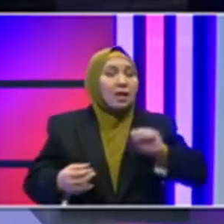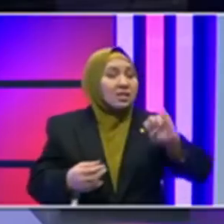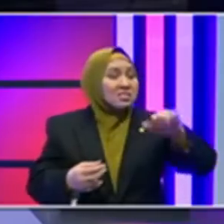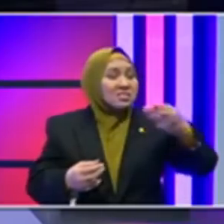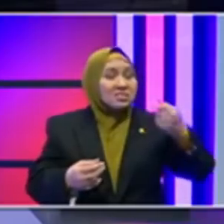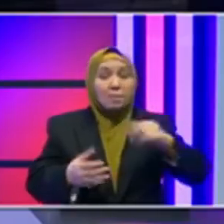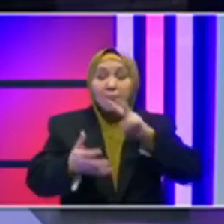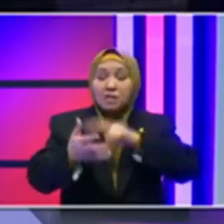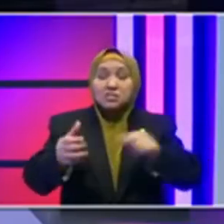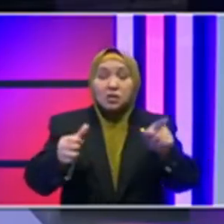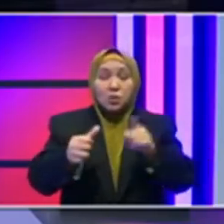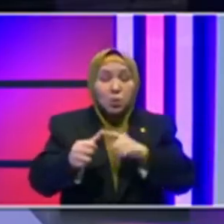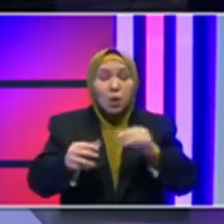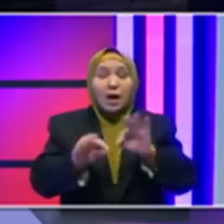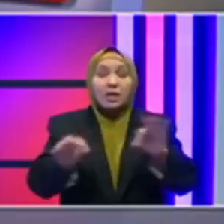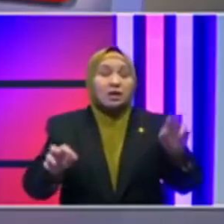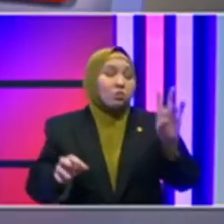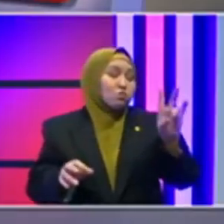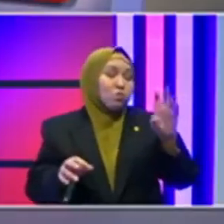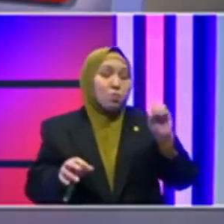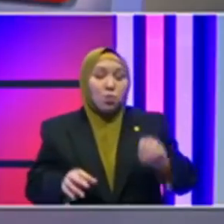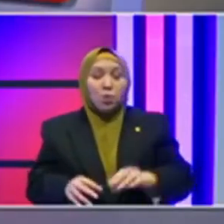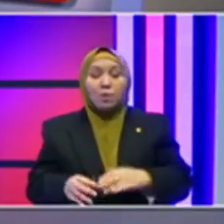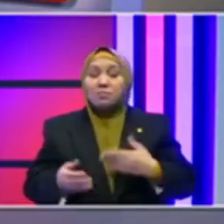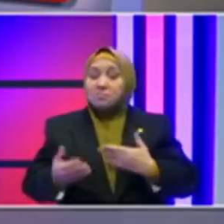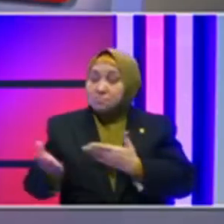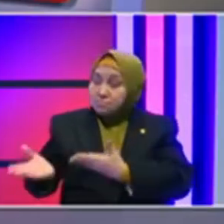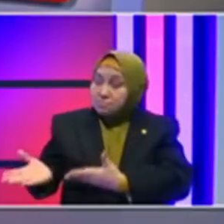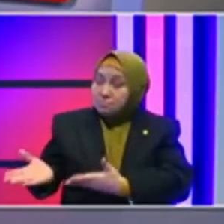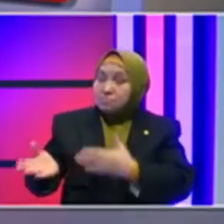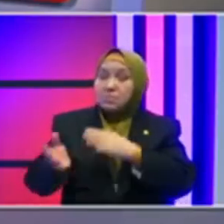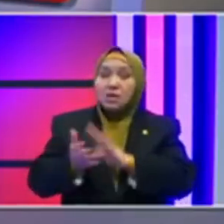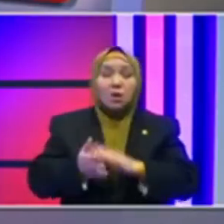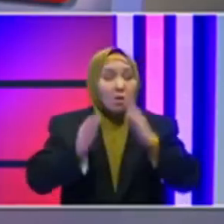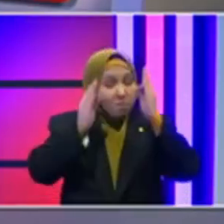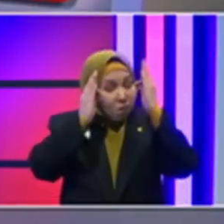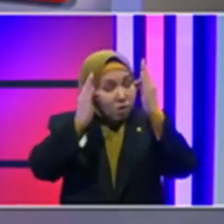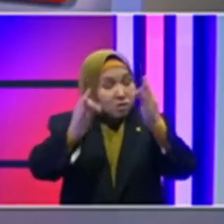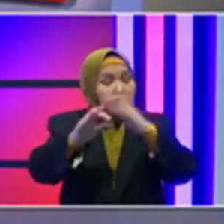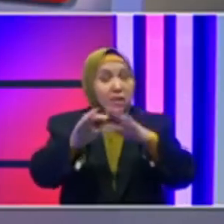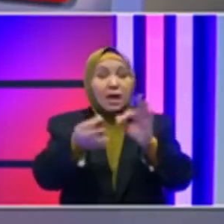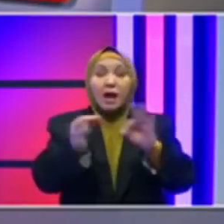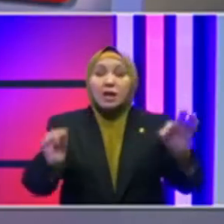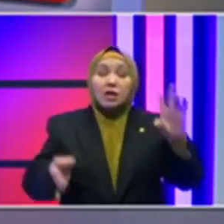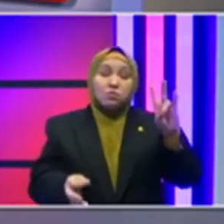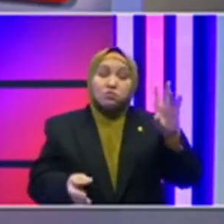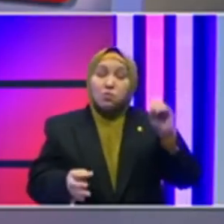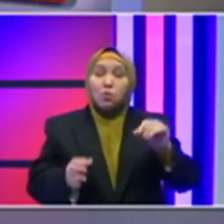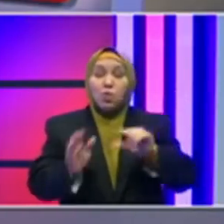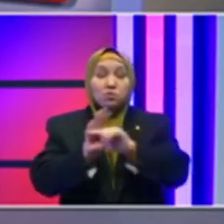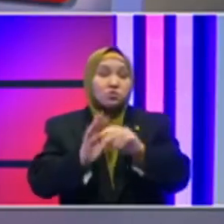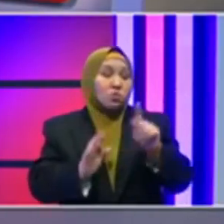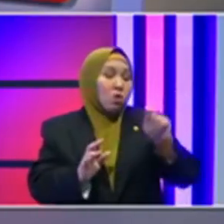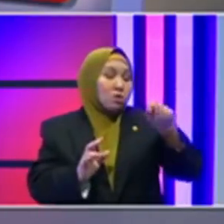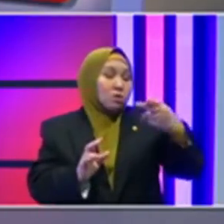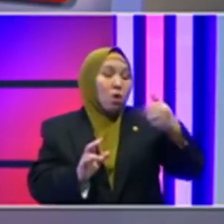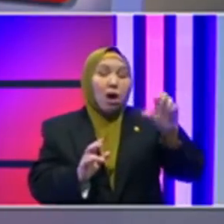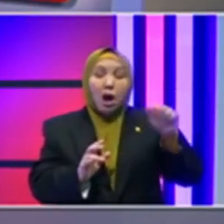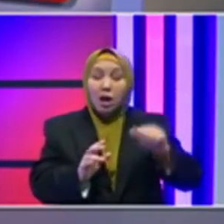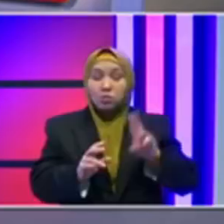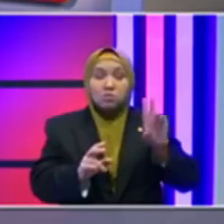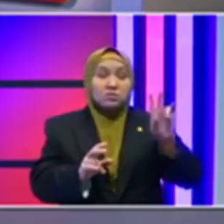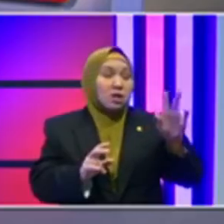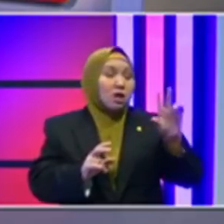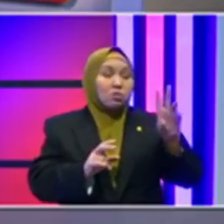ayat yang ke-17 terus gitu fokus pada ayat 70 tahap 316